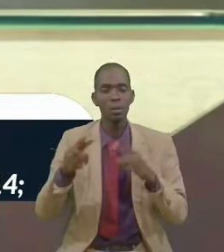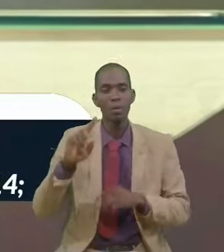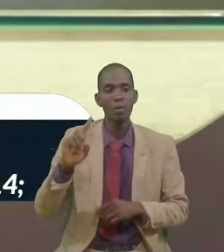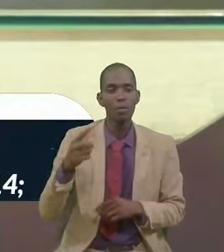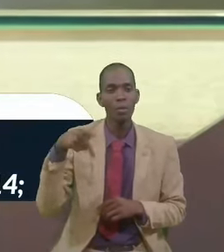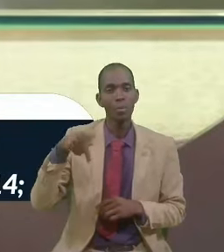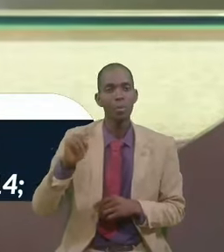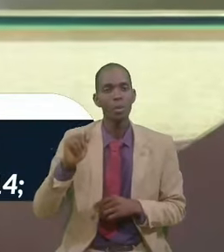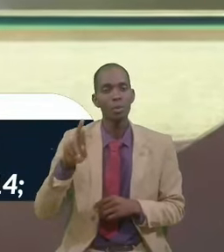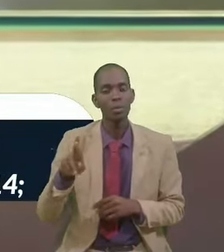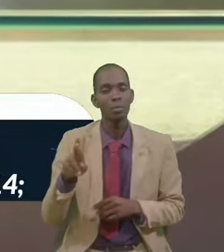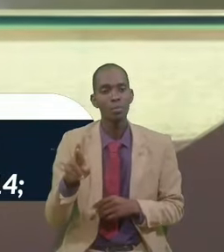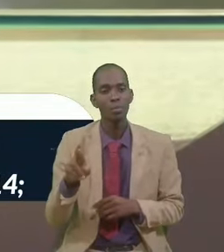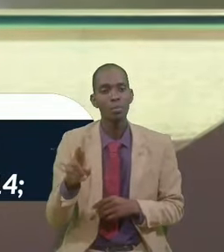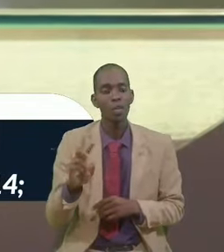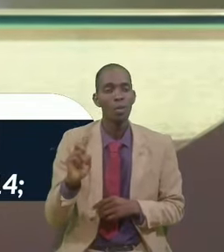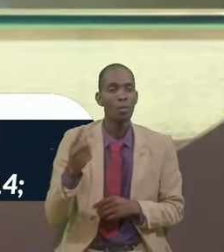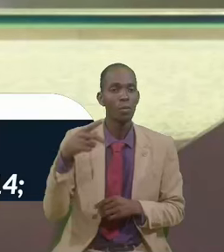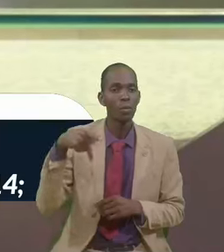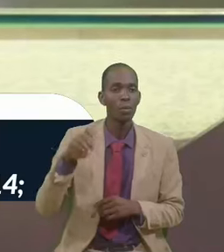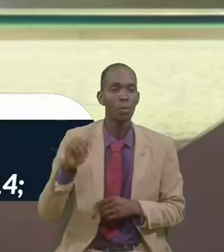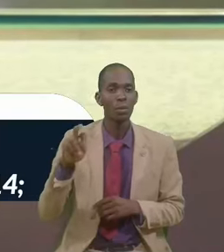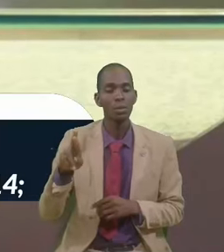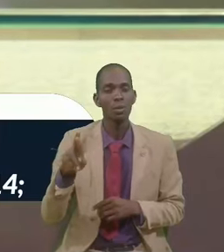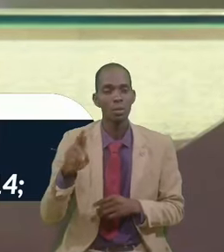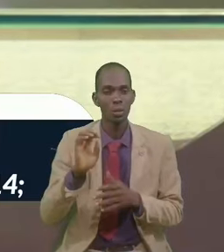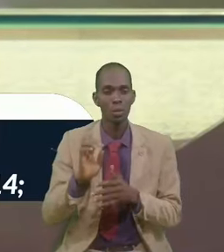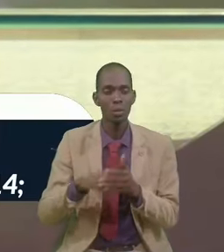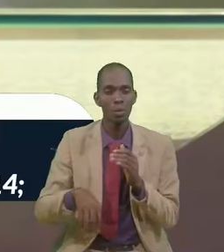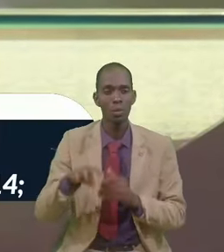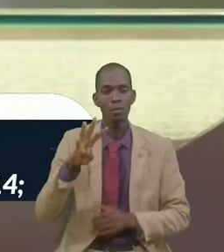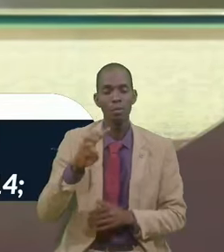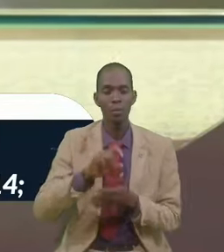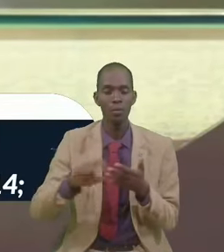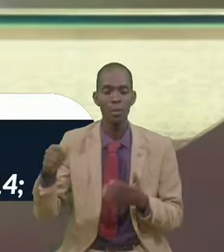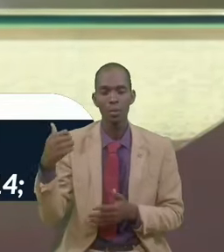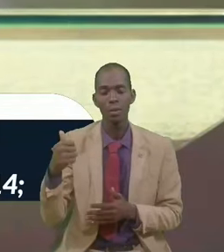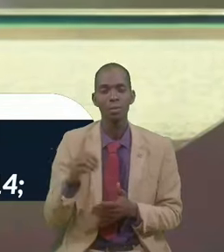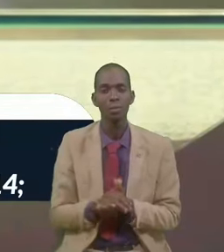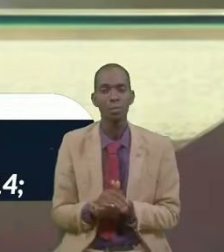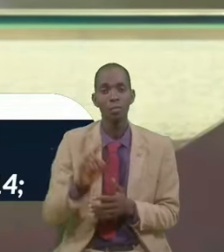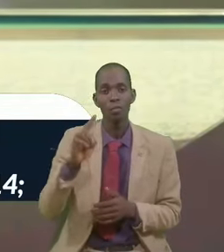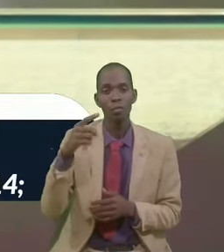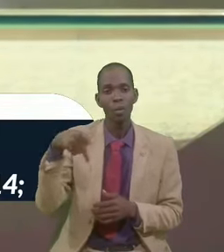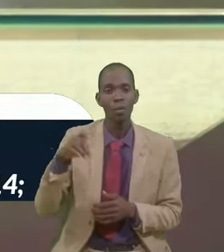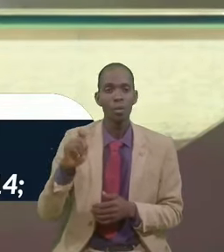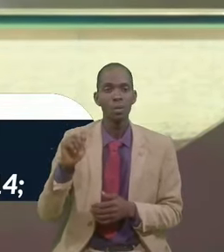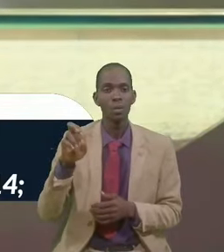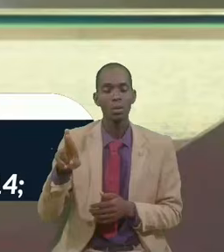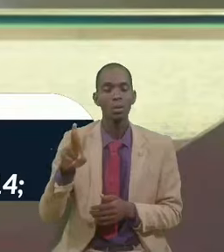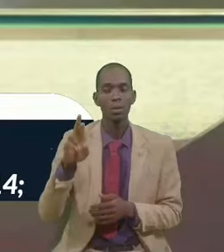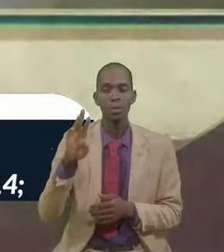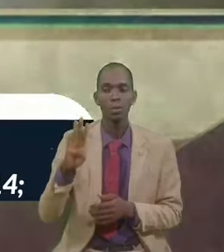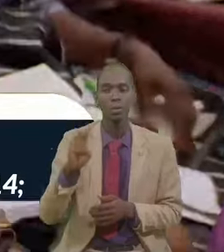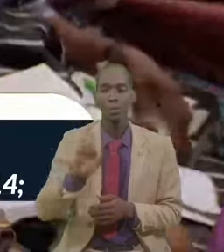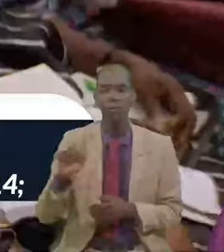lis chapitre 4. 1 Pierre, chapitre 4. Lisons le verset 10. 1 Pierre, chapitre